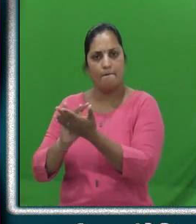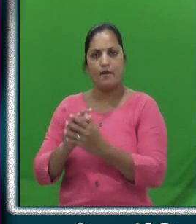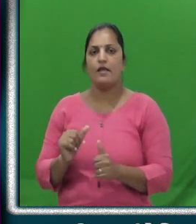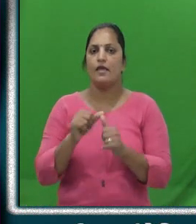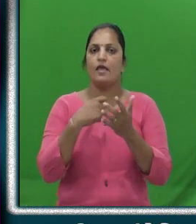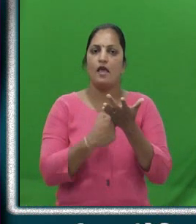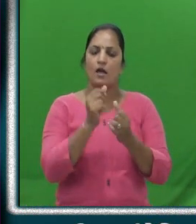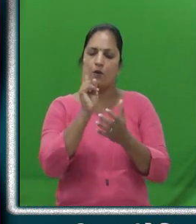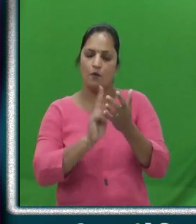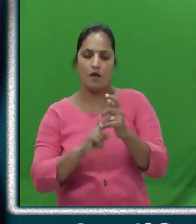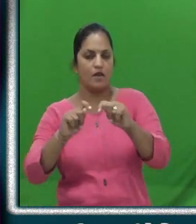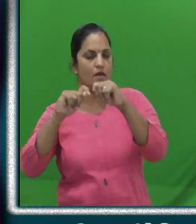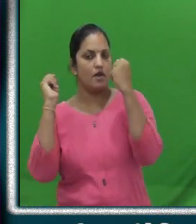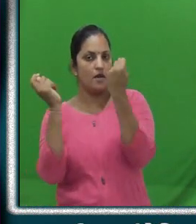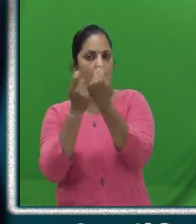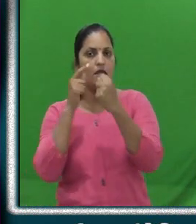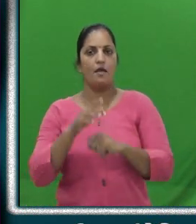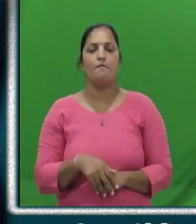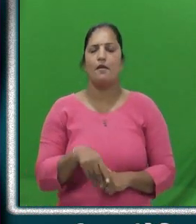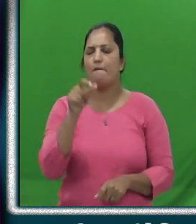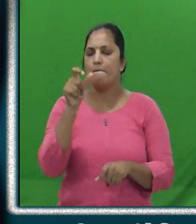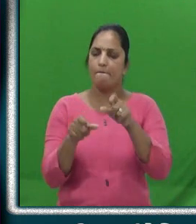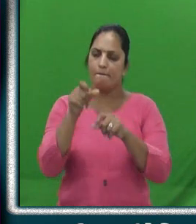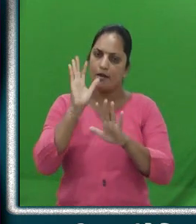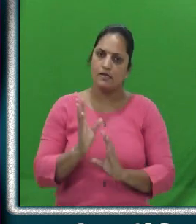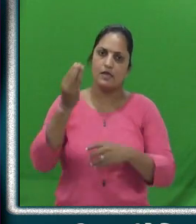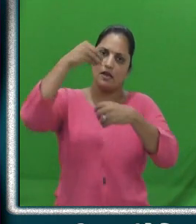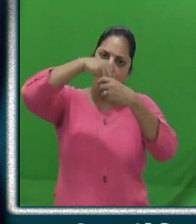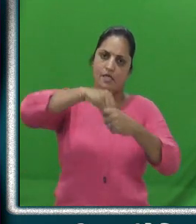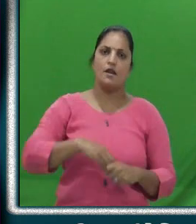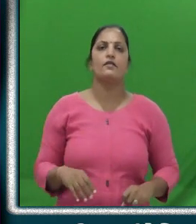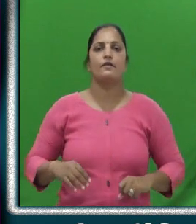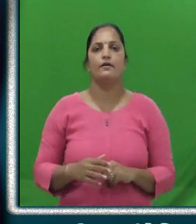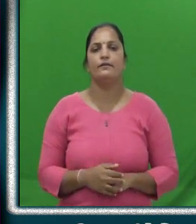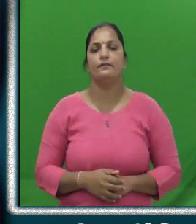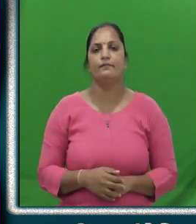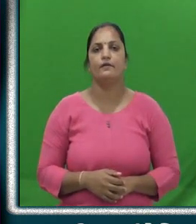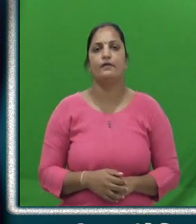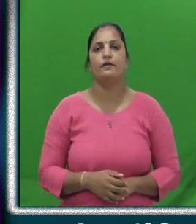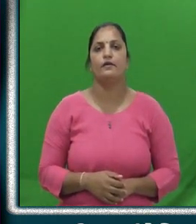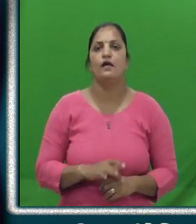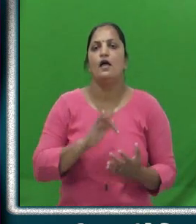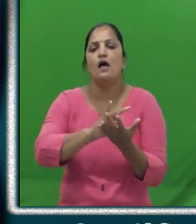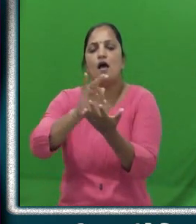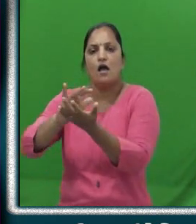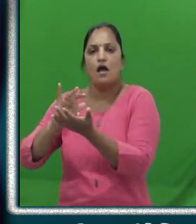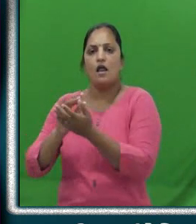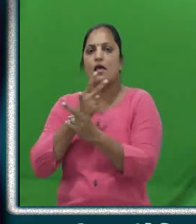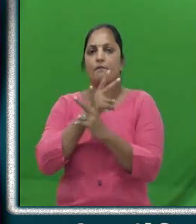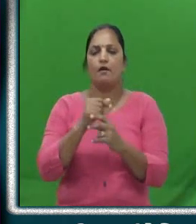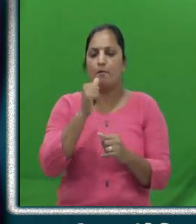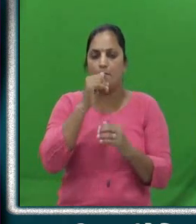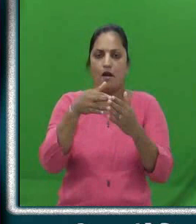जगह अरुण तेनी टीम एनी टुकड़ी ना जे स्वयंसेवको एमने दिया किनाराओ अने